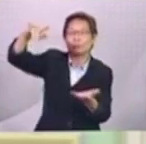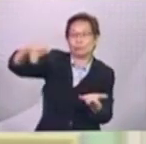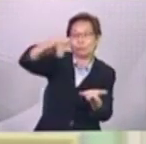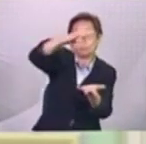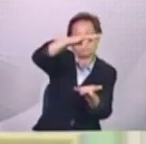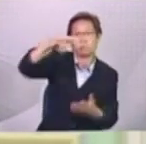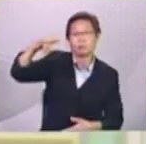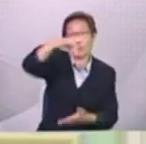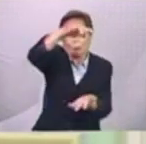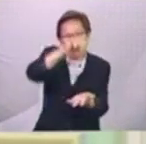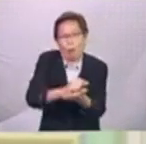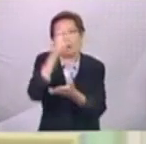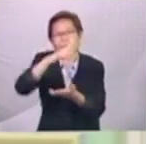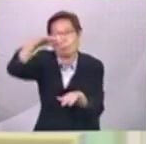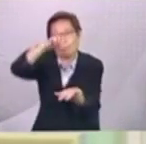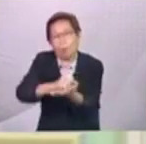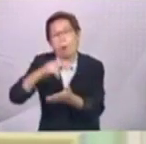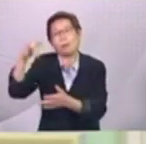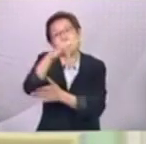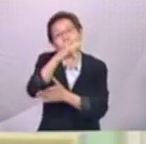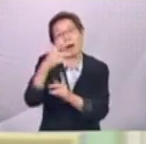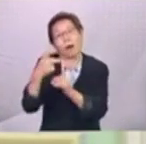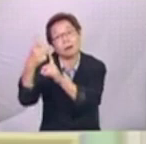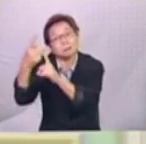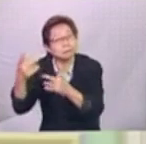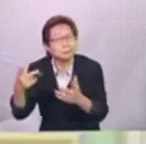kerajaan. Walaupun kita